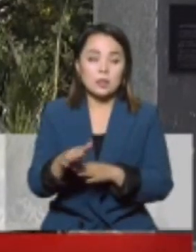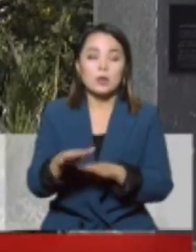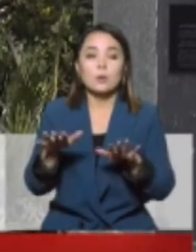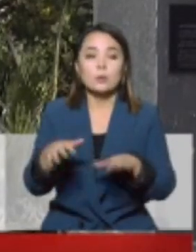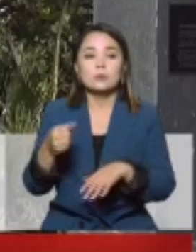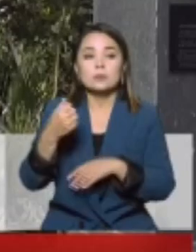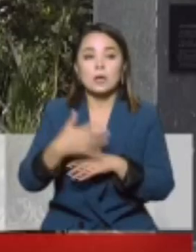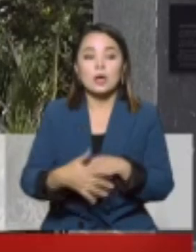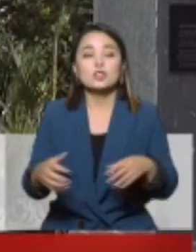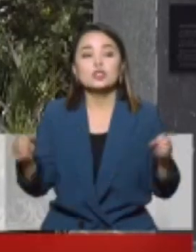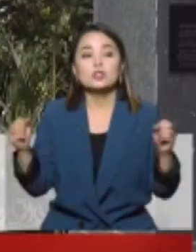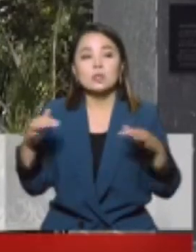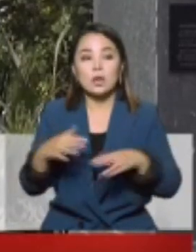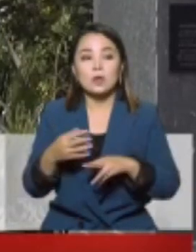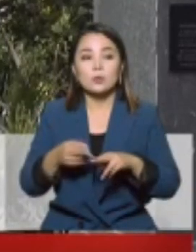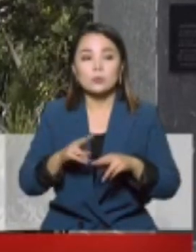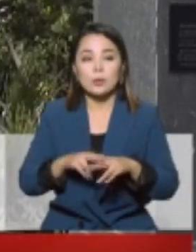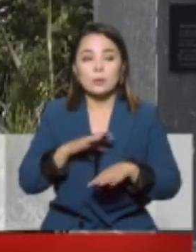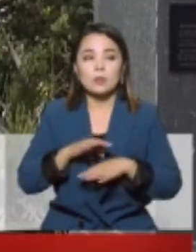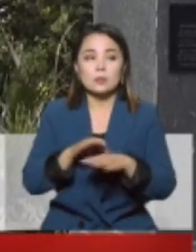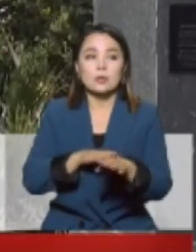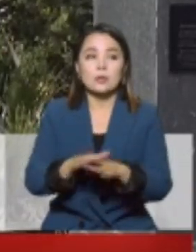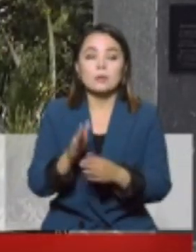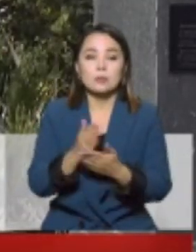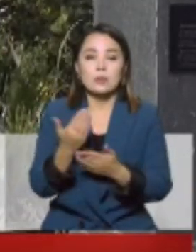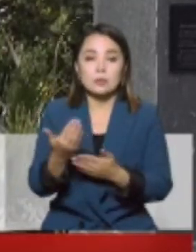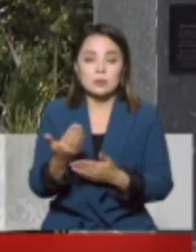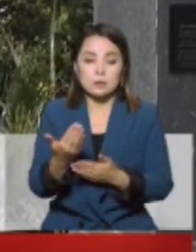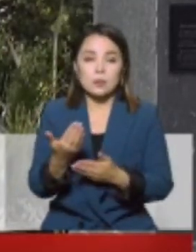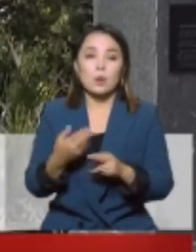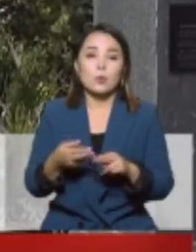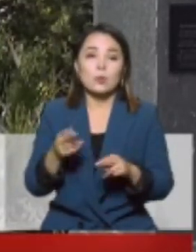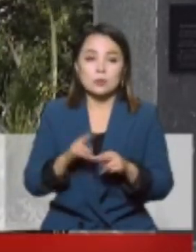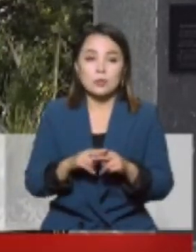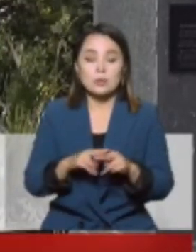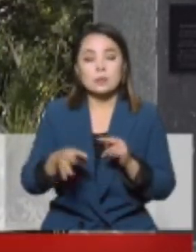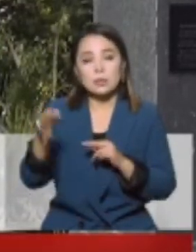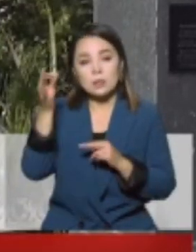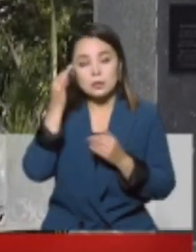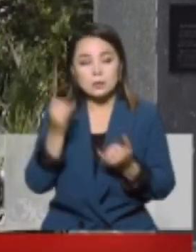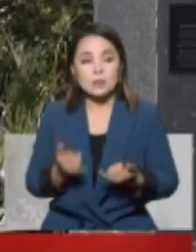ortalığında cinaslık bu yerde Kazaklar, Türkiye'nin Kazakları. Solu eski alımız, eski aldık.